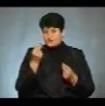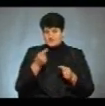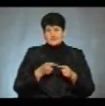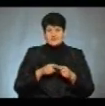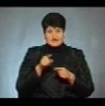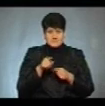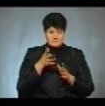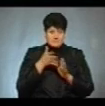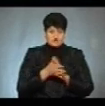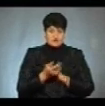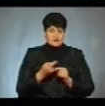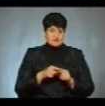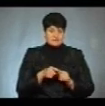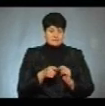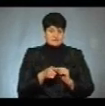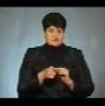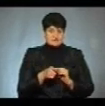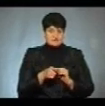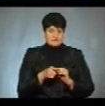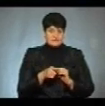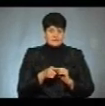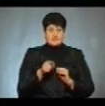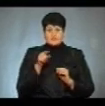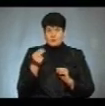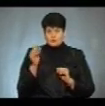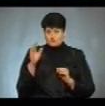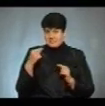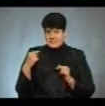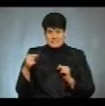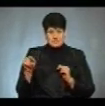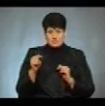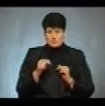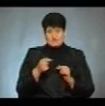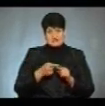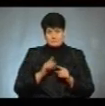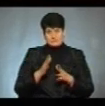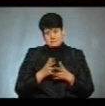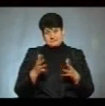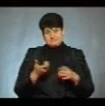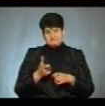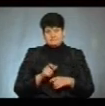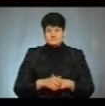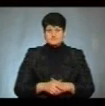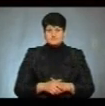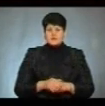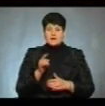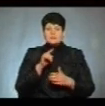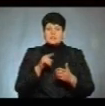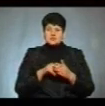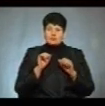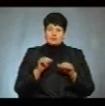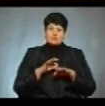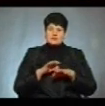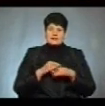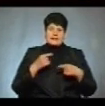буде втрачати на це. Там кошт буде інший, ніж тут. І це буде набагато більше. На запитання, чи можуть проходити дебати